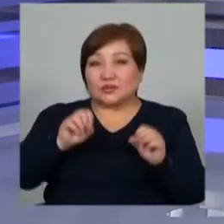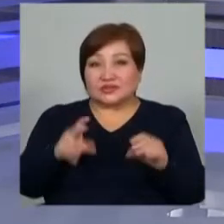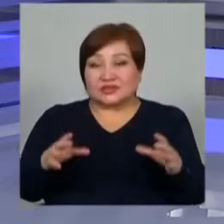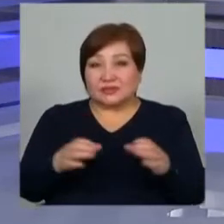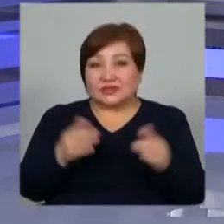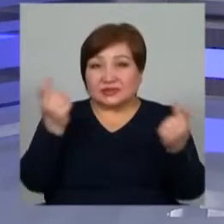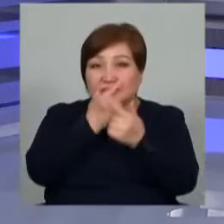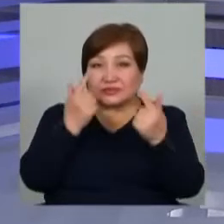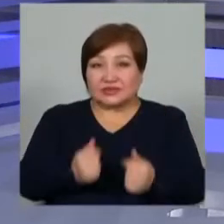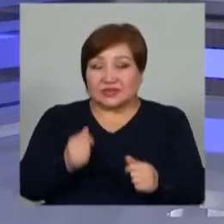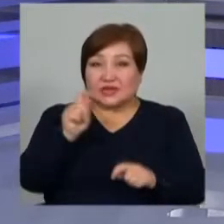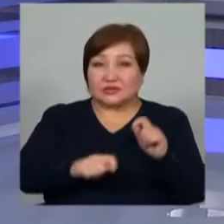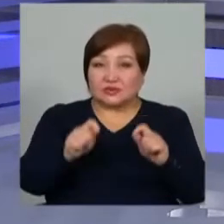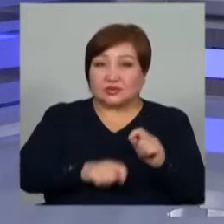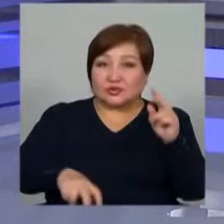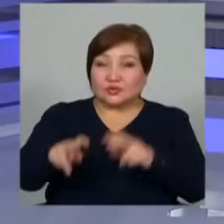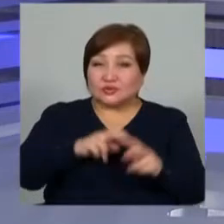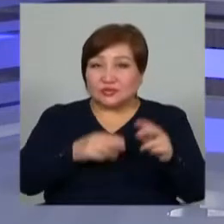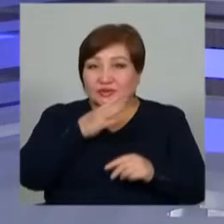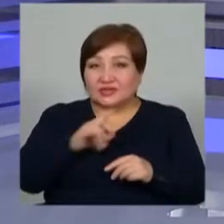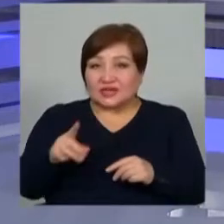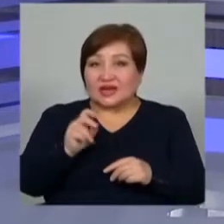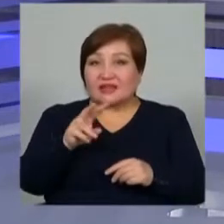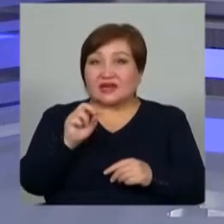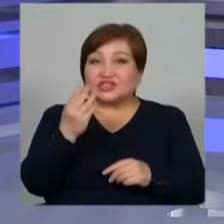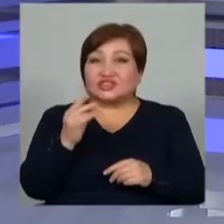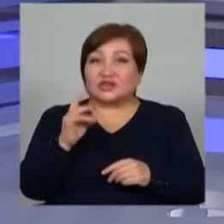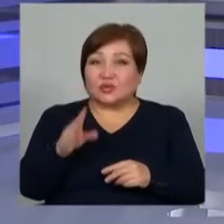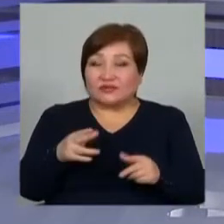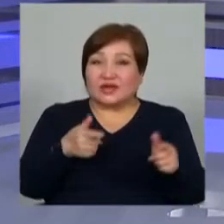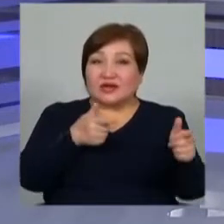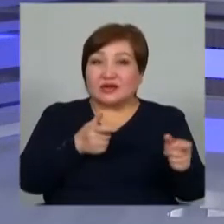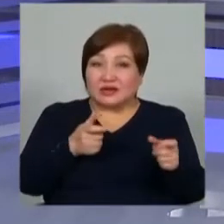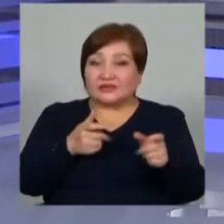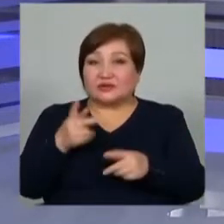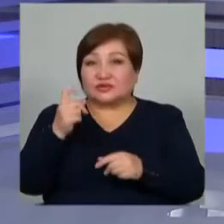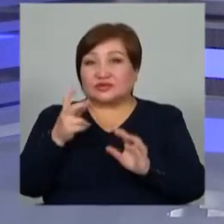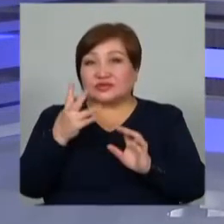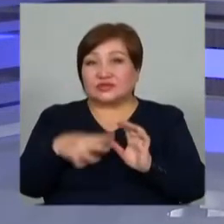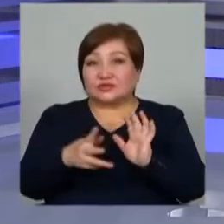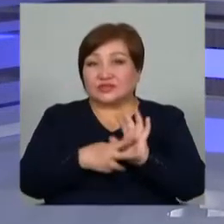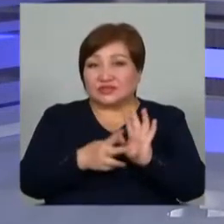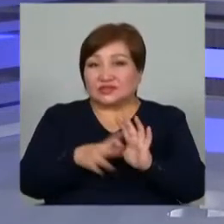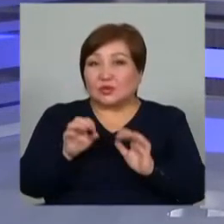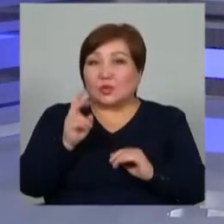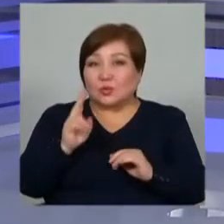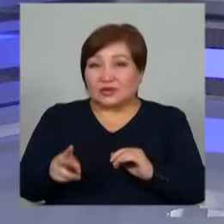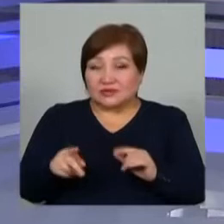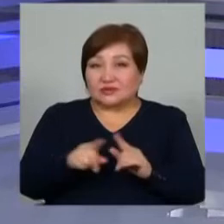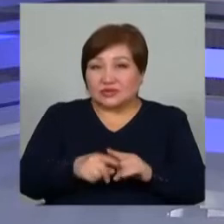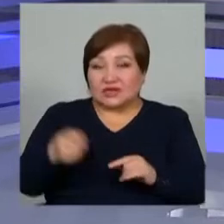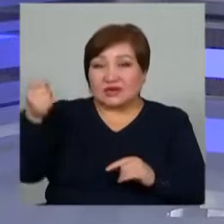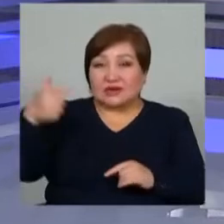мәлімді. Тінту барысында олардан Калашников автоматы мен оның 158 оғы, танкіге қарсы қол граната атқыштың 3